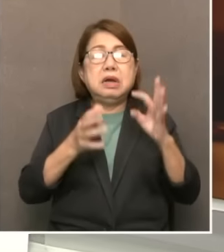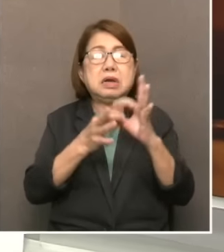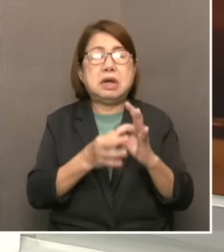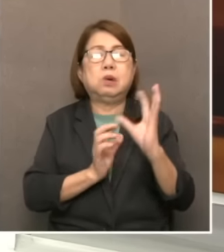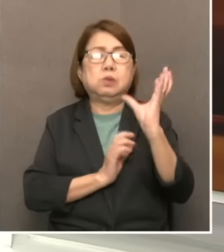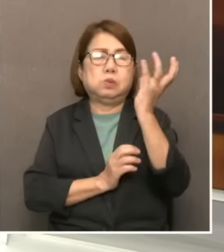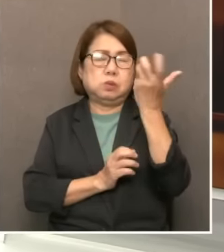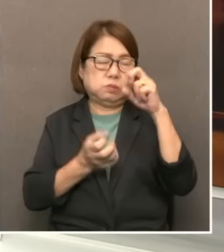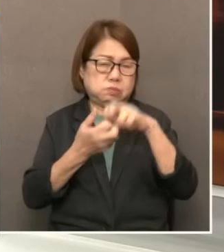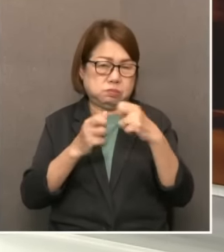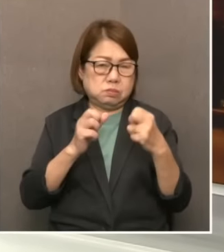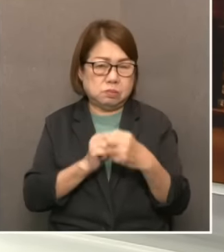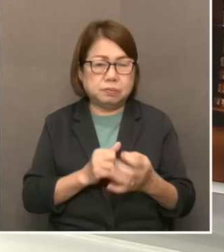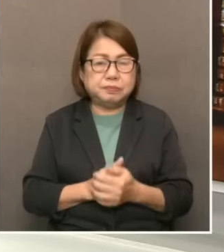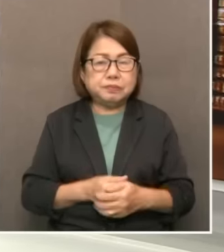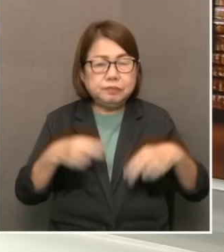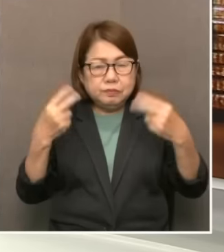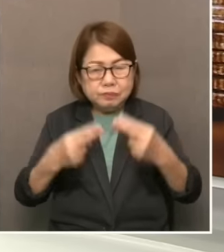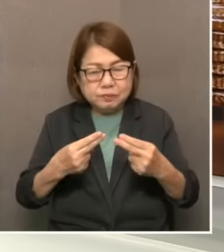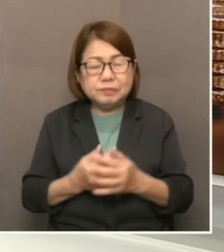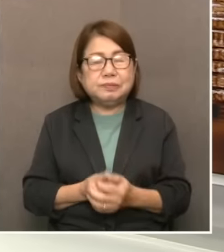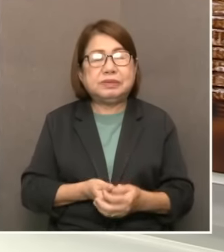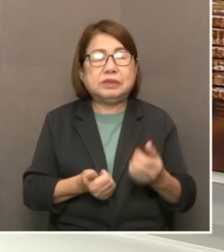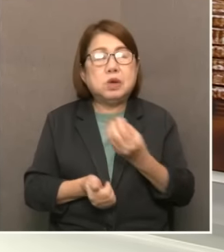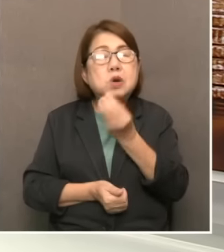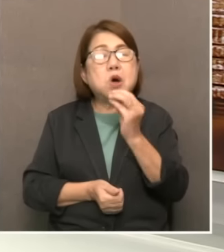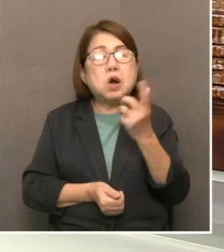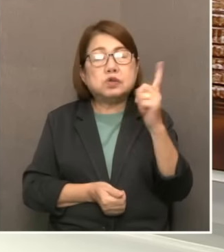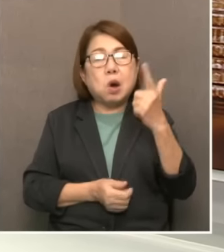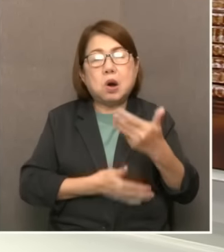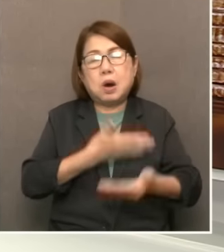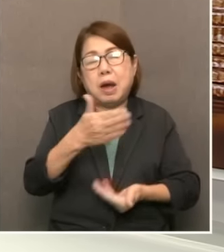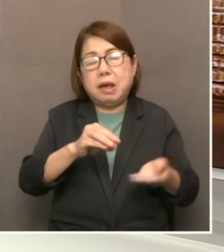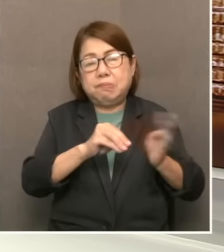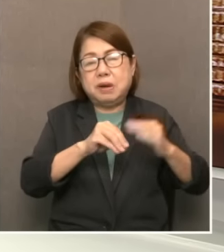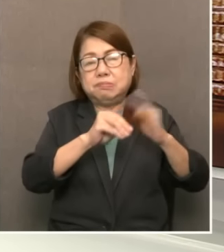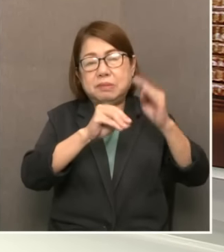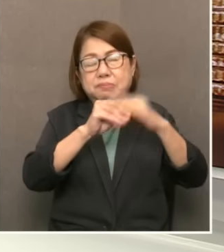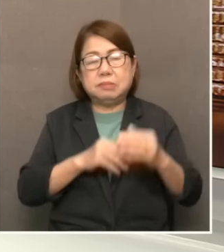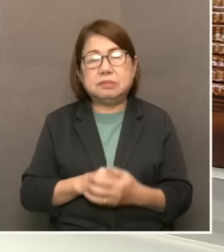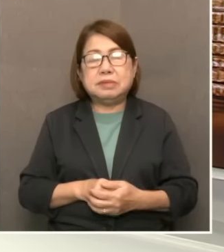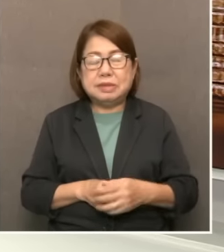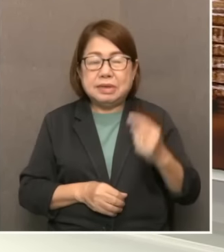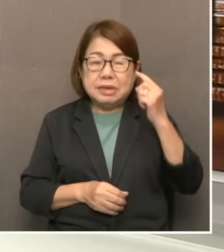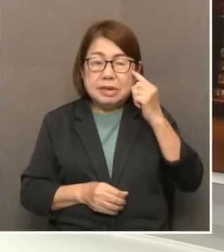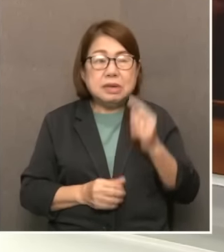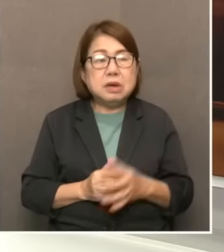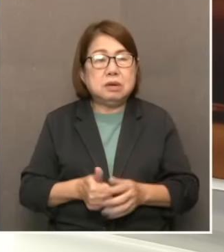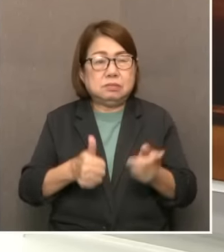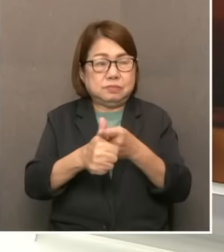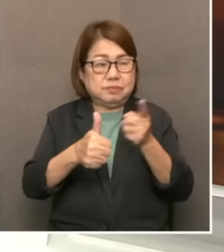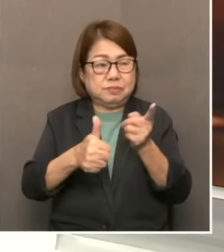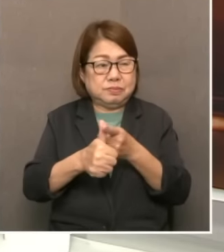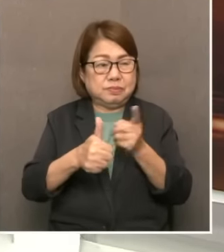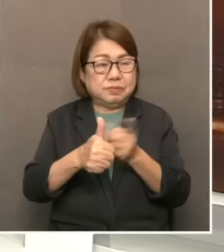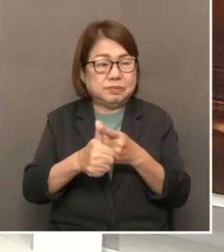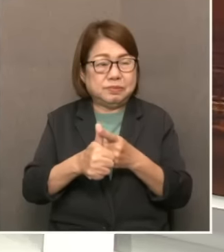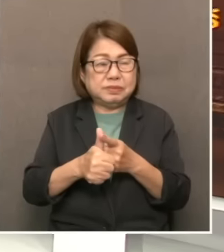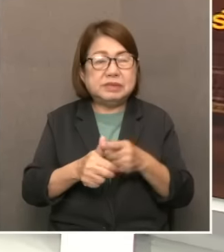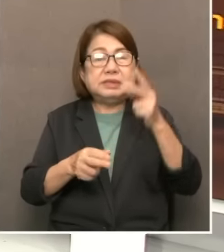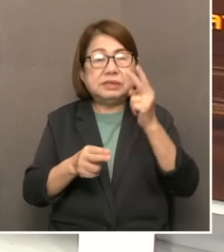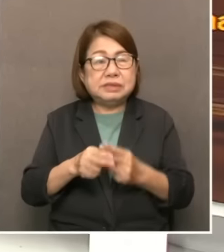ก็เป็นแรงผลักดันนะครับให้ราคาทองคำนั้นพุ่งสูงขึ้นอย่างต่อเนื่องมีการวิเคราะห์นะครับจากท่านแรกก่อนเลยนะครับคุณ